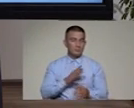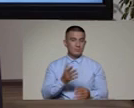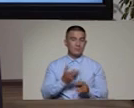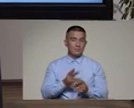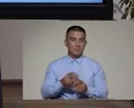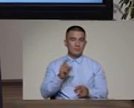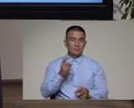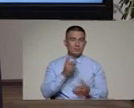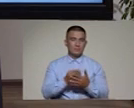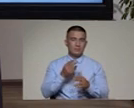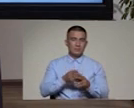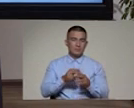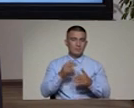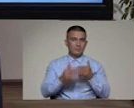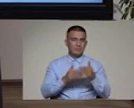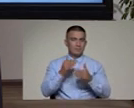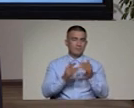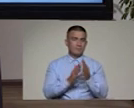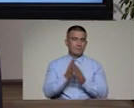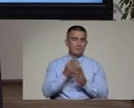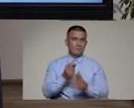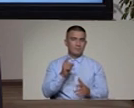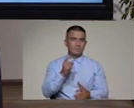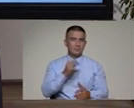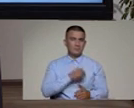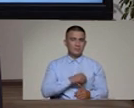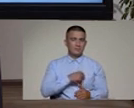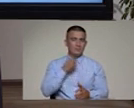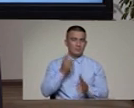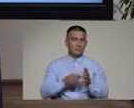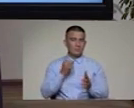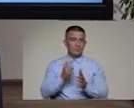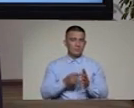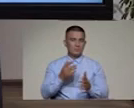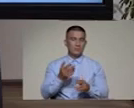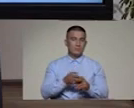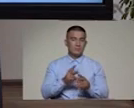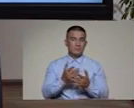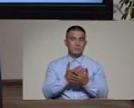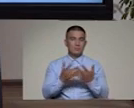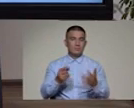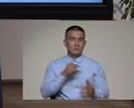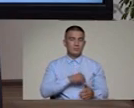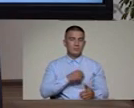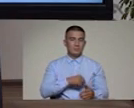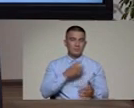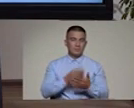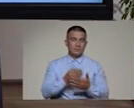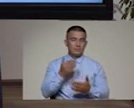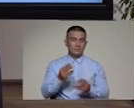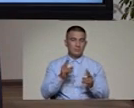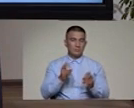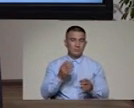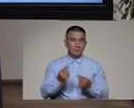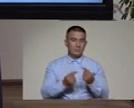rivojlanib borishi natijasida moddalar tarkibi o'rganiladi va ularning tarkibida kiradigan elementlarni